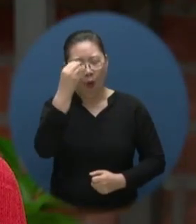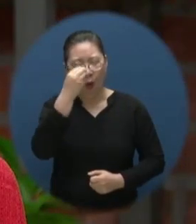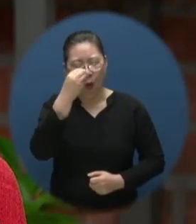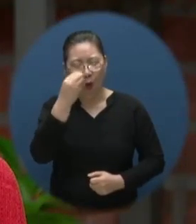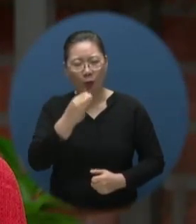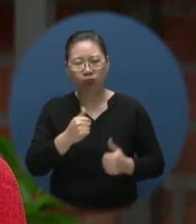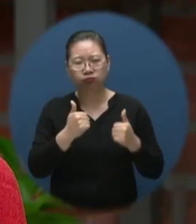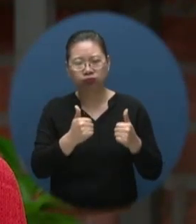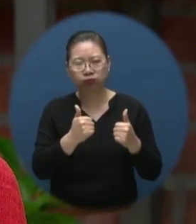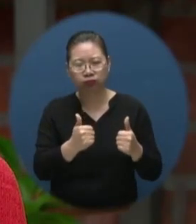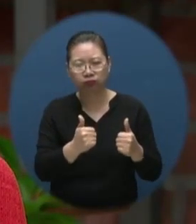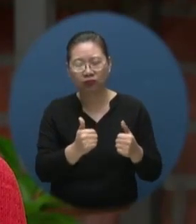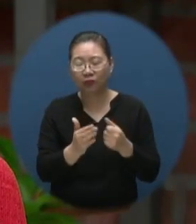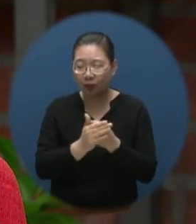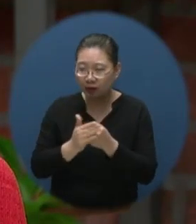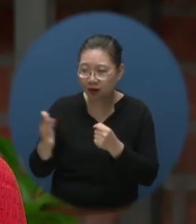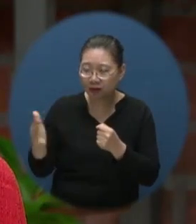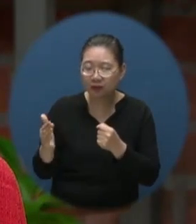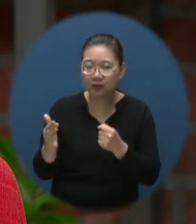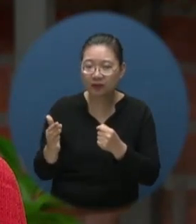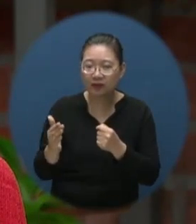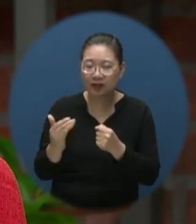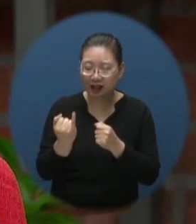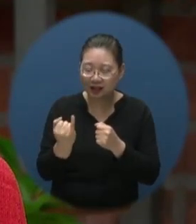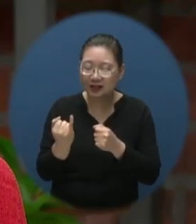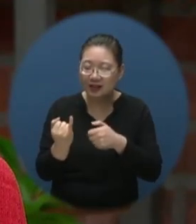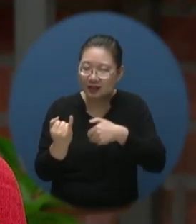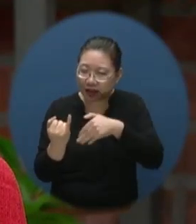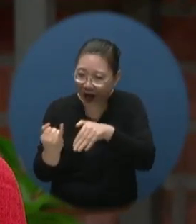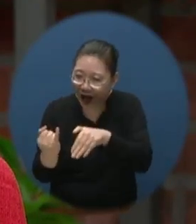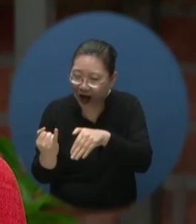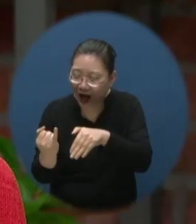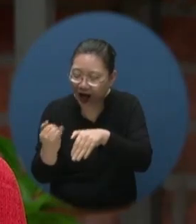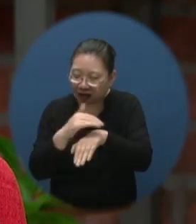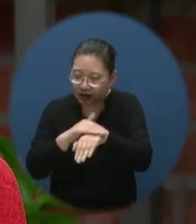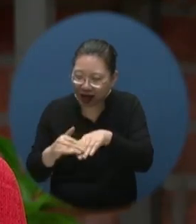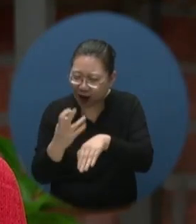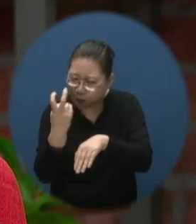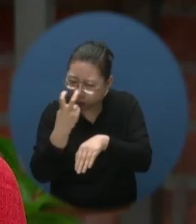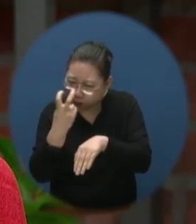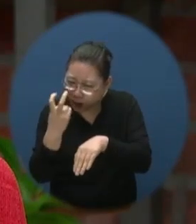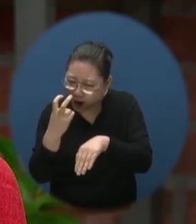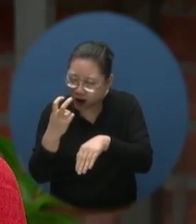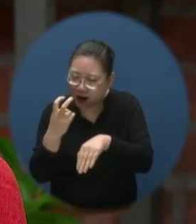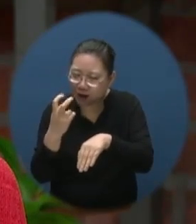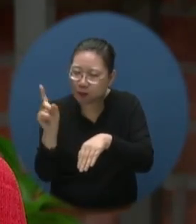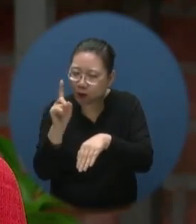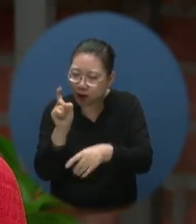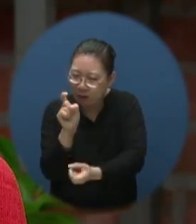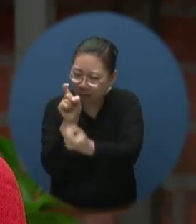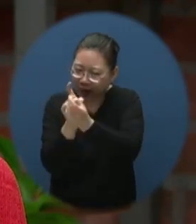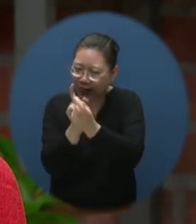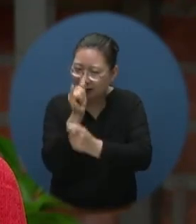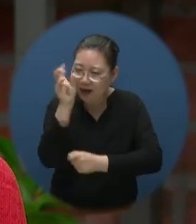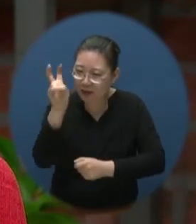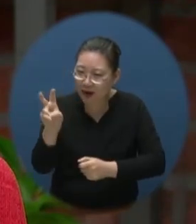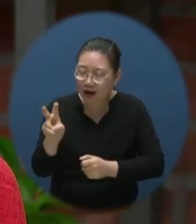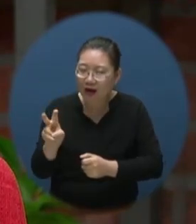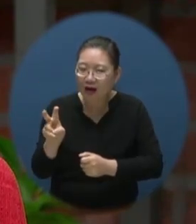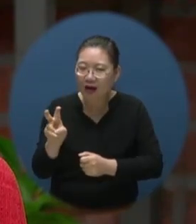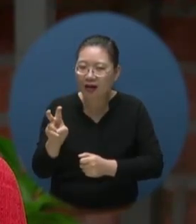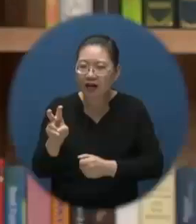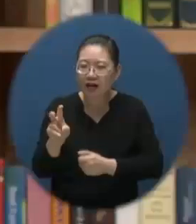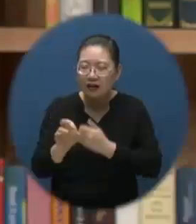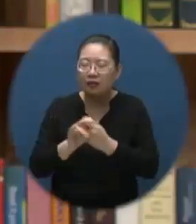없어요. 그러니 자네 가서 잘 살펴보면 자네 눈에는 뭔가 띄울 게 있을 거야.